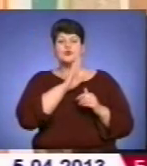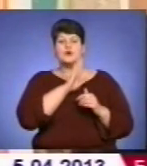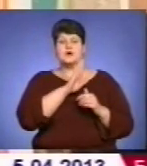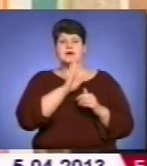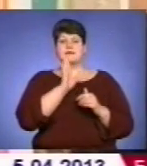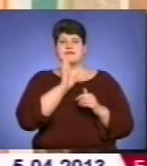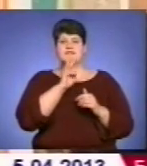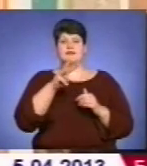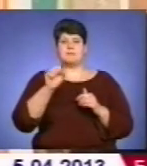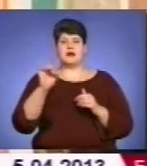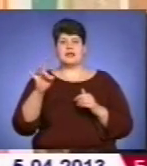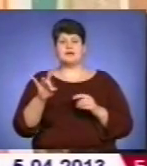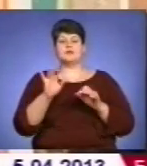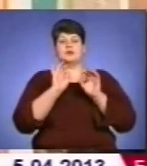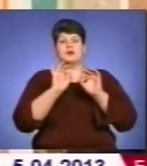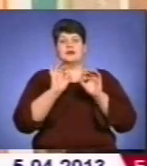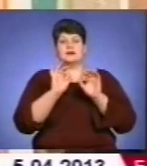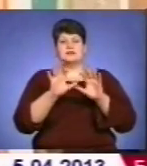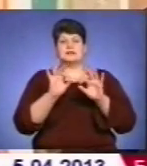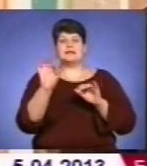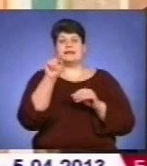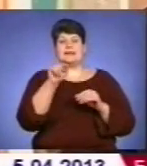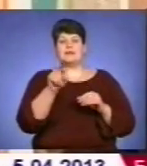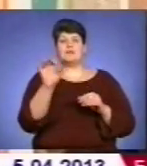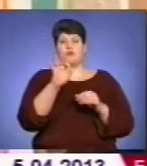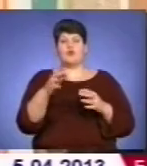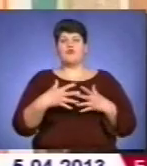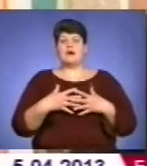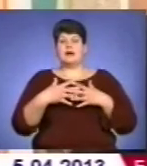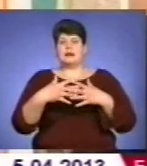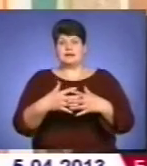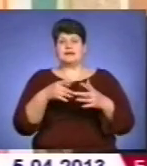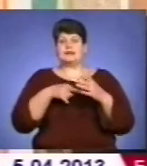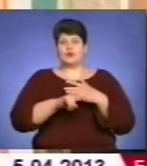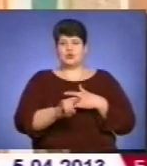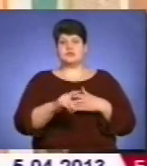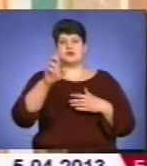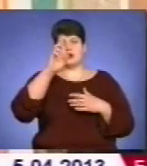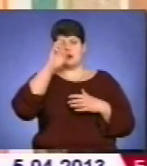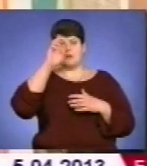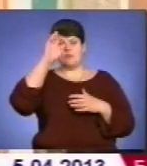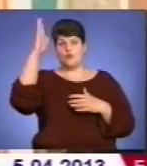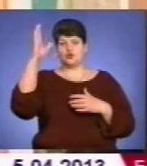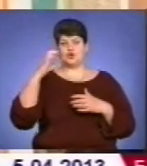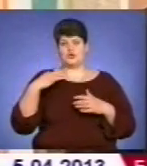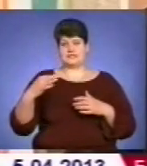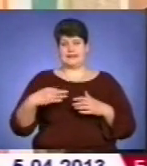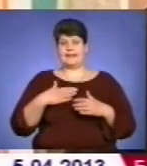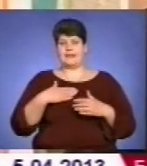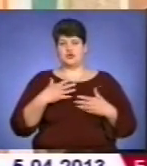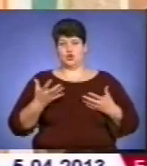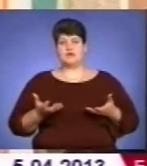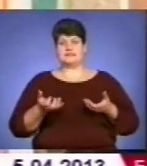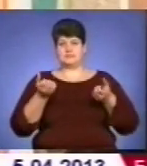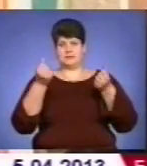Марії, щоб благовістити їй зачаття і народження Божого Сина, нашого Спасителя. В руки